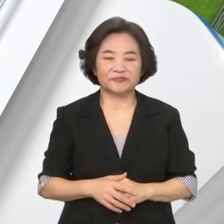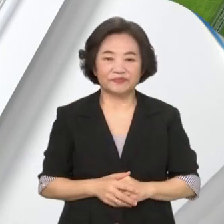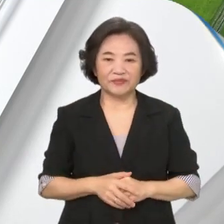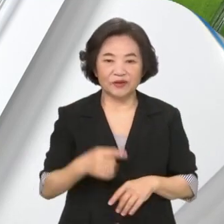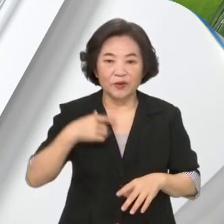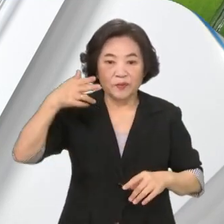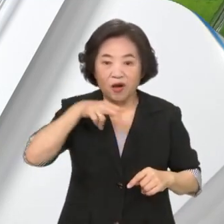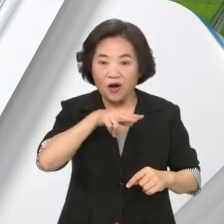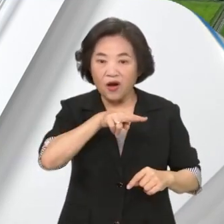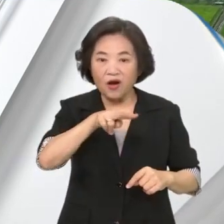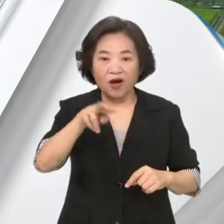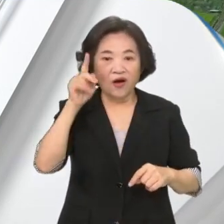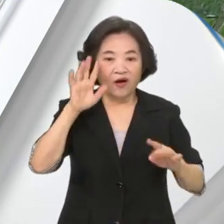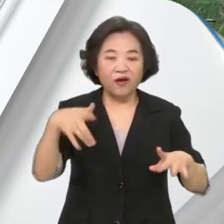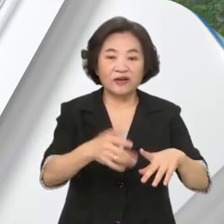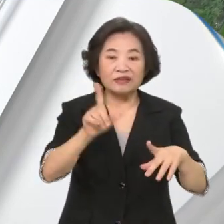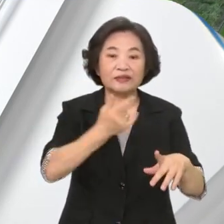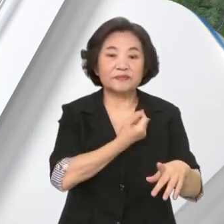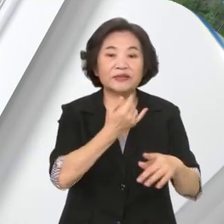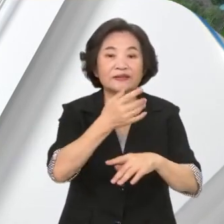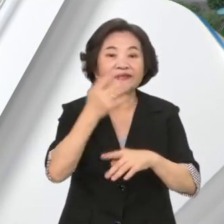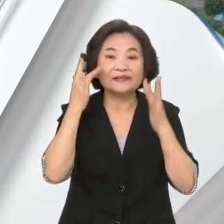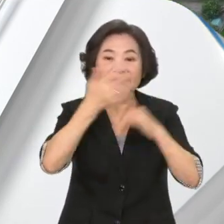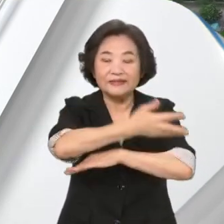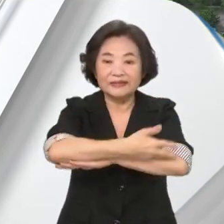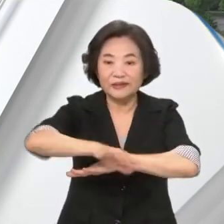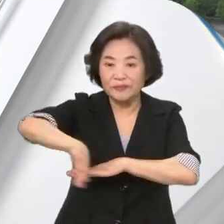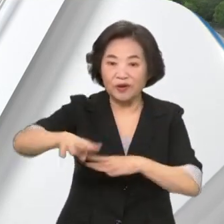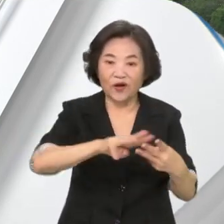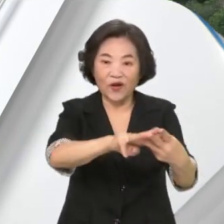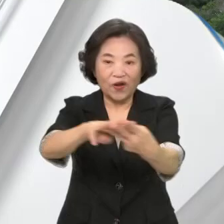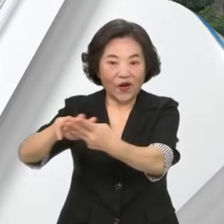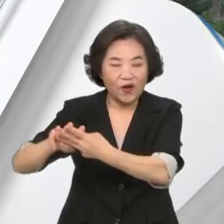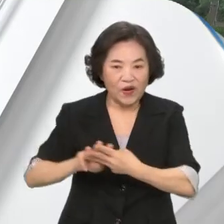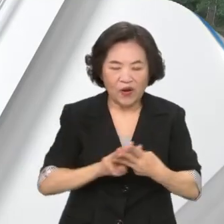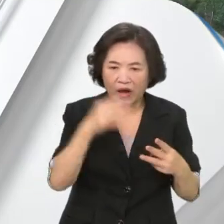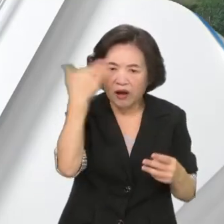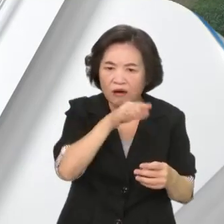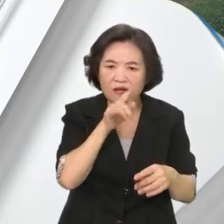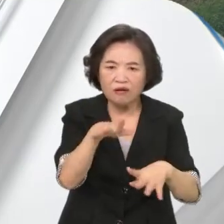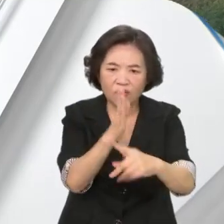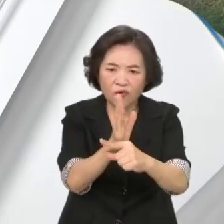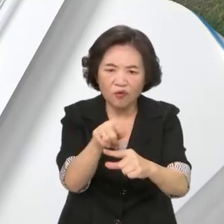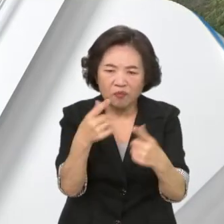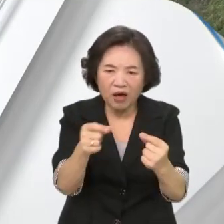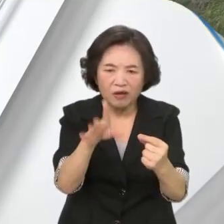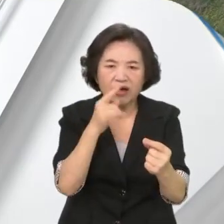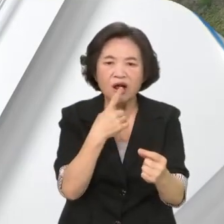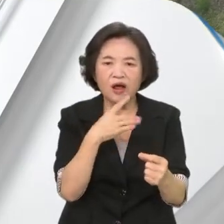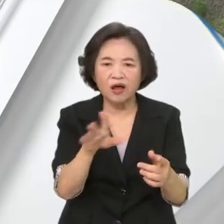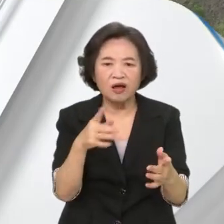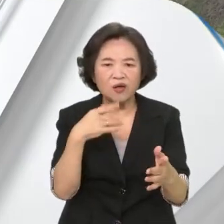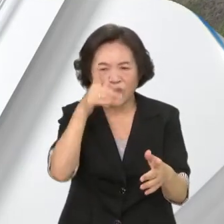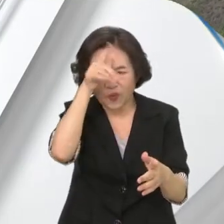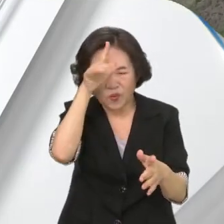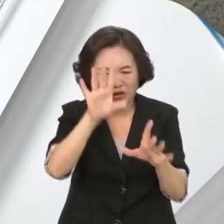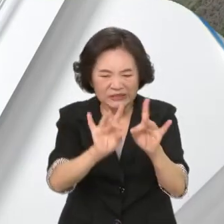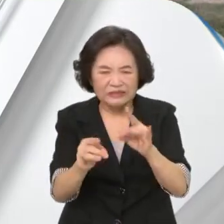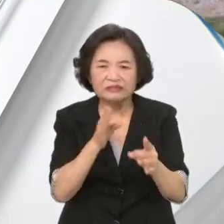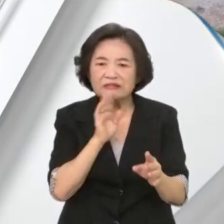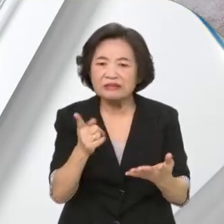从田东看到高一，池上边系船行嘅田桥，佢睇片抢摇摇嘅。不过东岸一搭浅色的，西摇到嘅黄